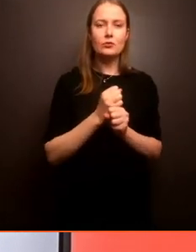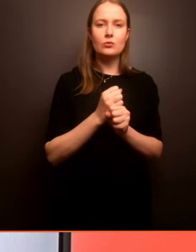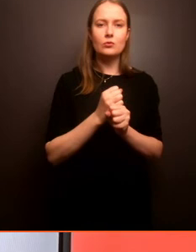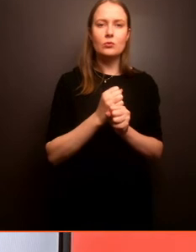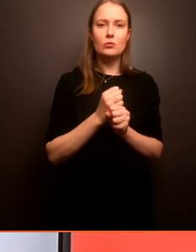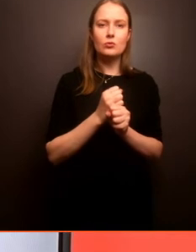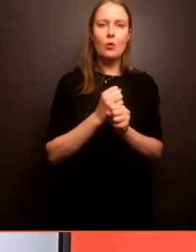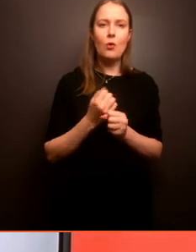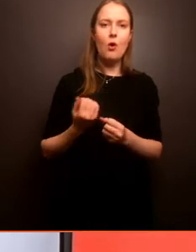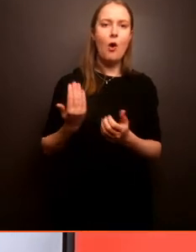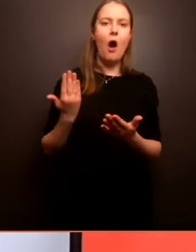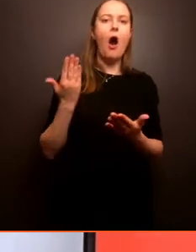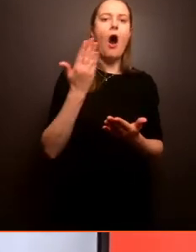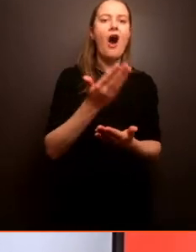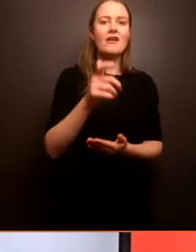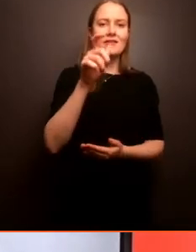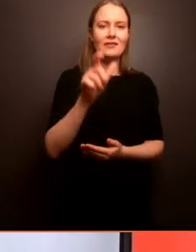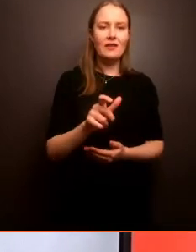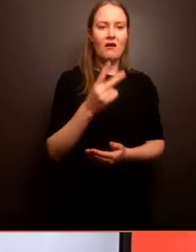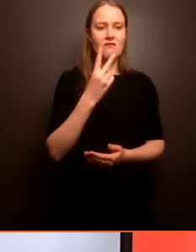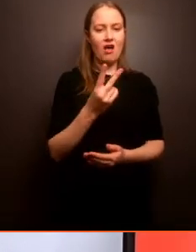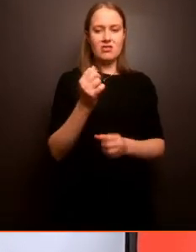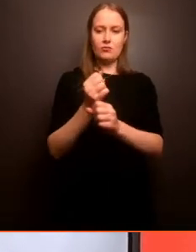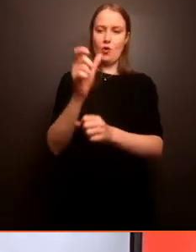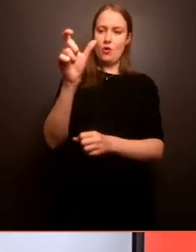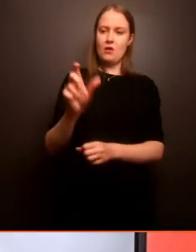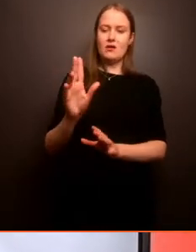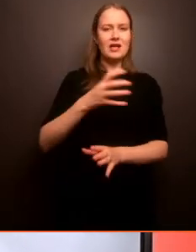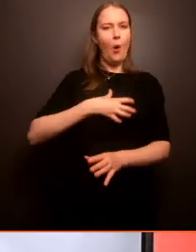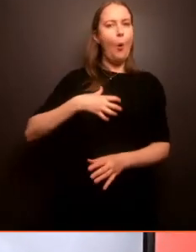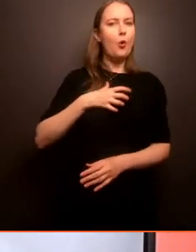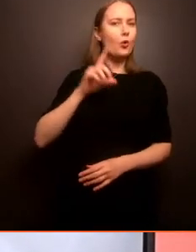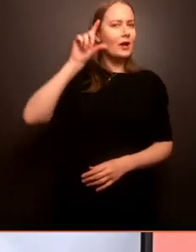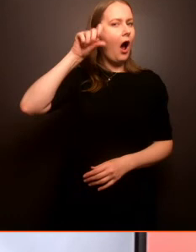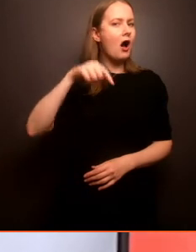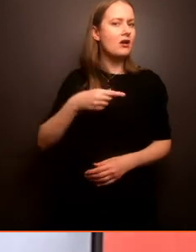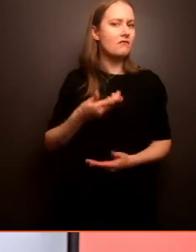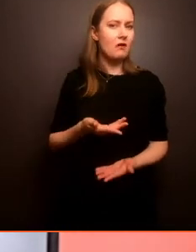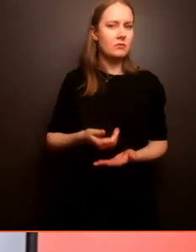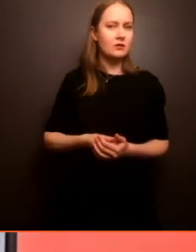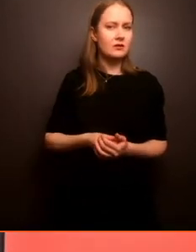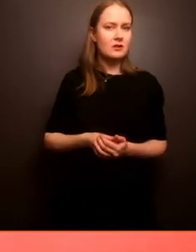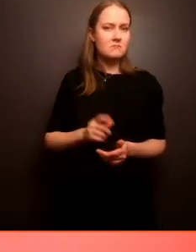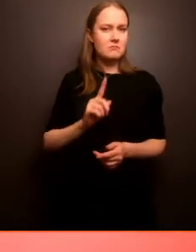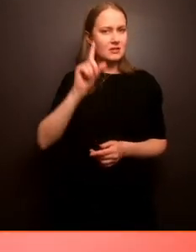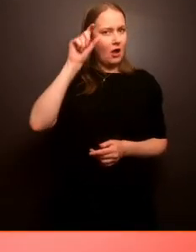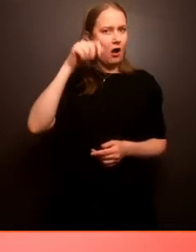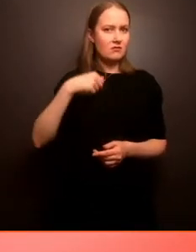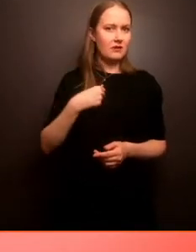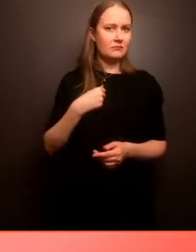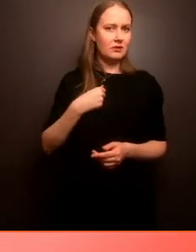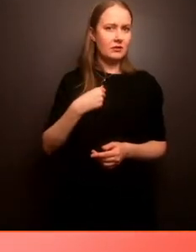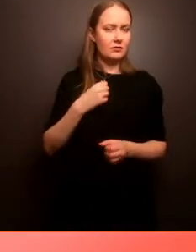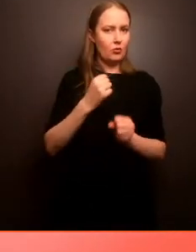Mis see praeguses ümber kujunenud maailmas on, kuhu teie nägemuses arvates